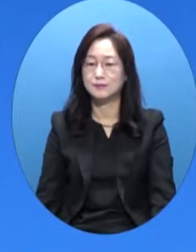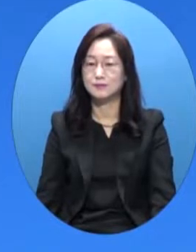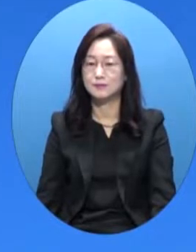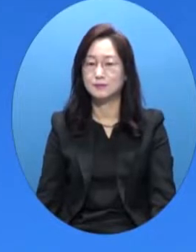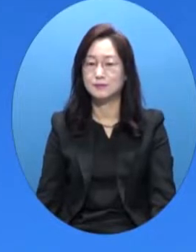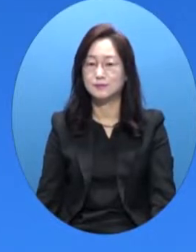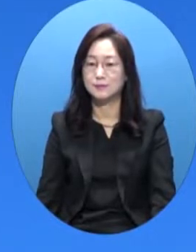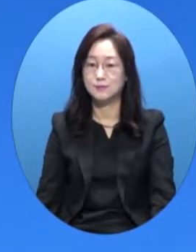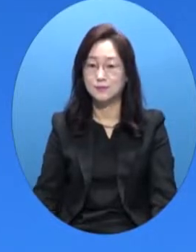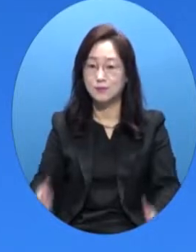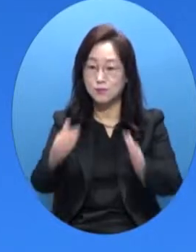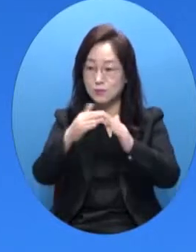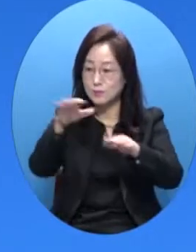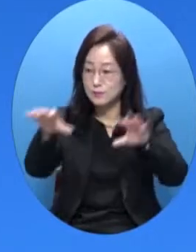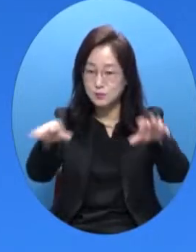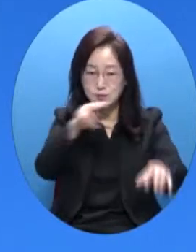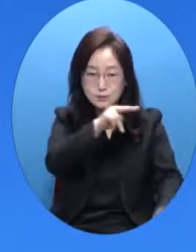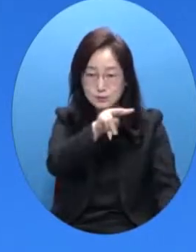우리 주변을 보면